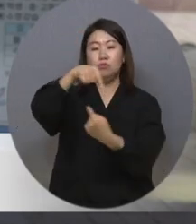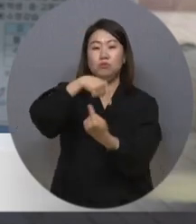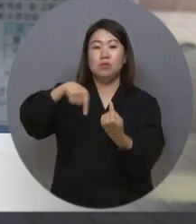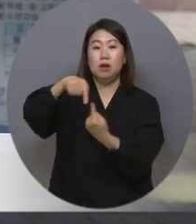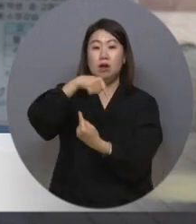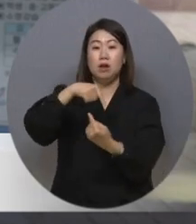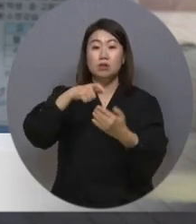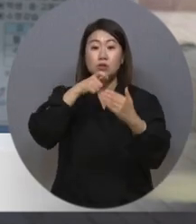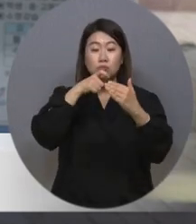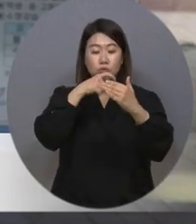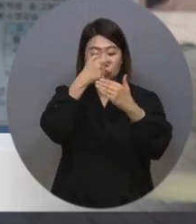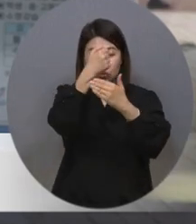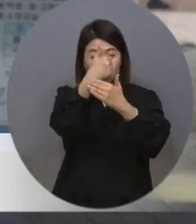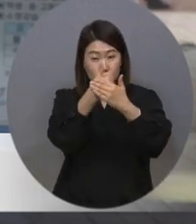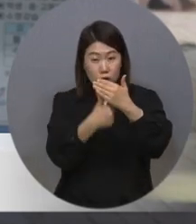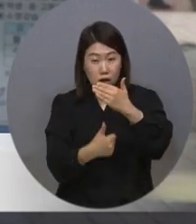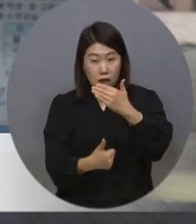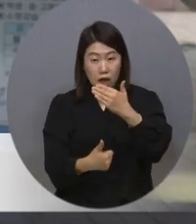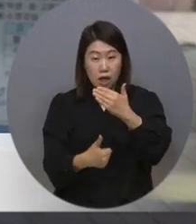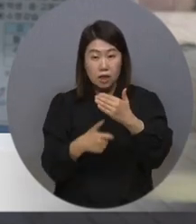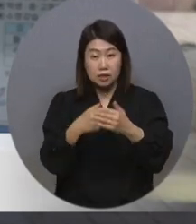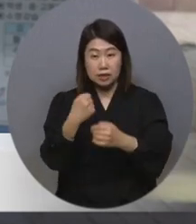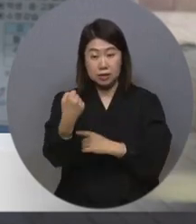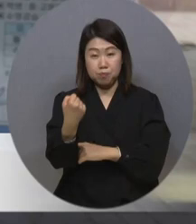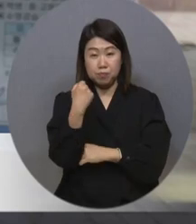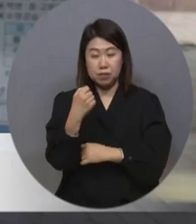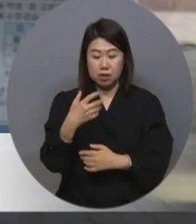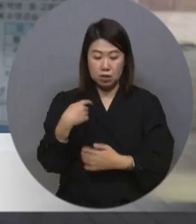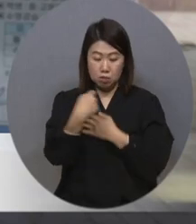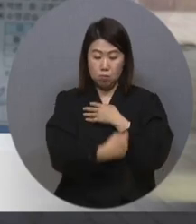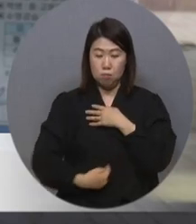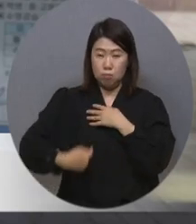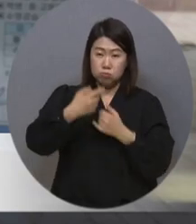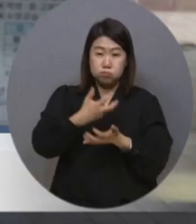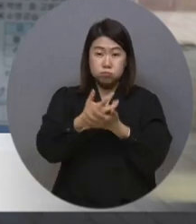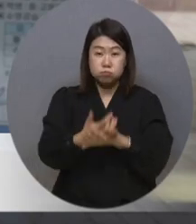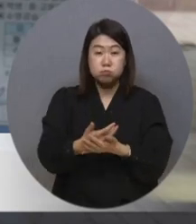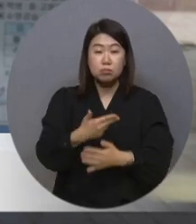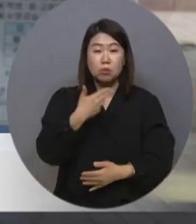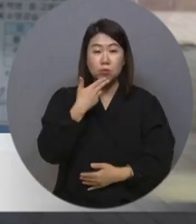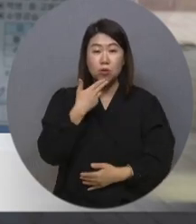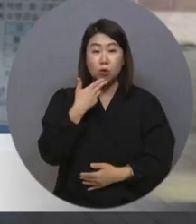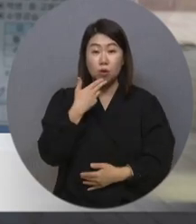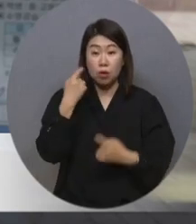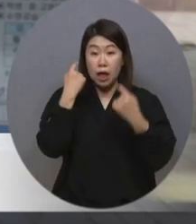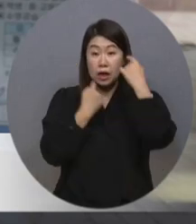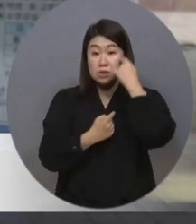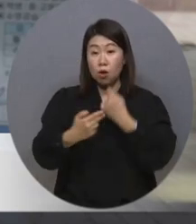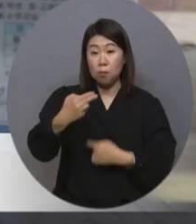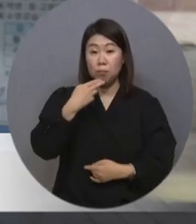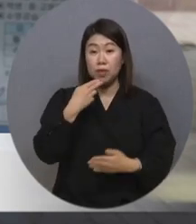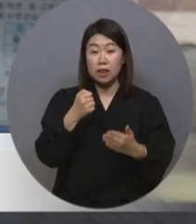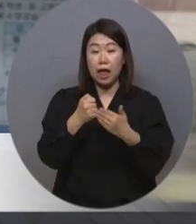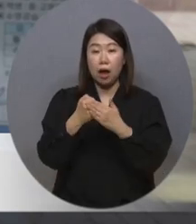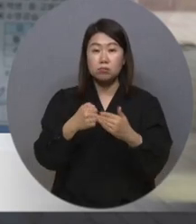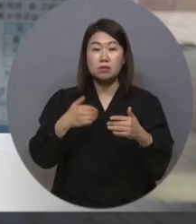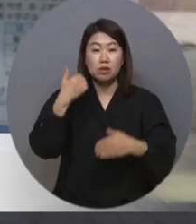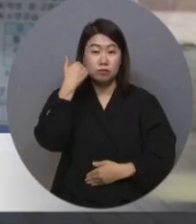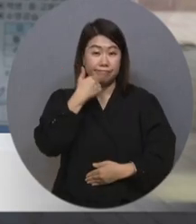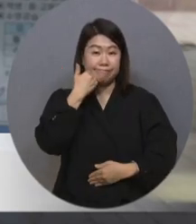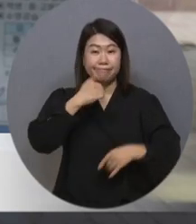운동은 부력을 이용한 운동 방식으로 체중의 부담이었고 부상 후 위험이 적어 누구나